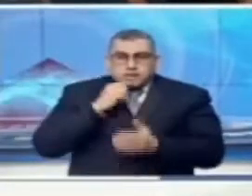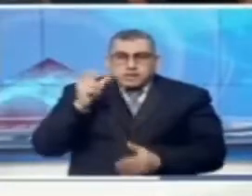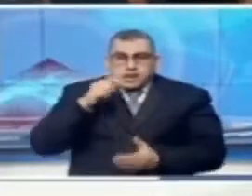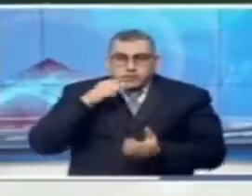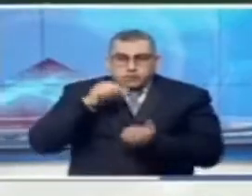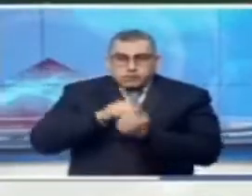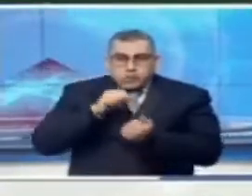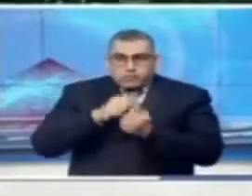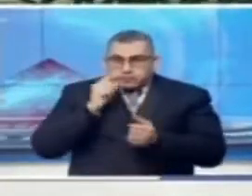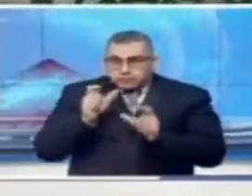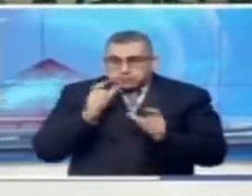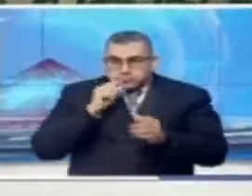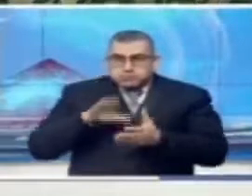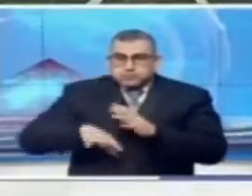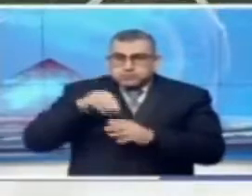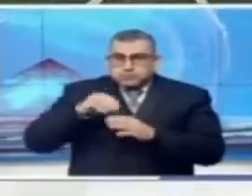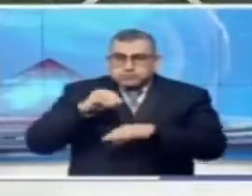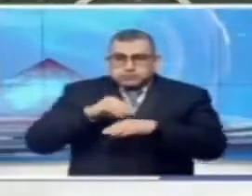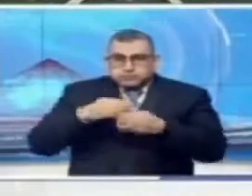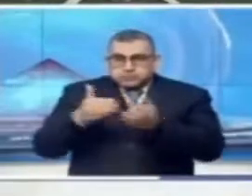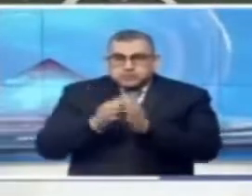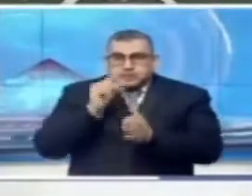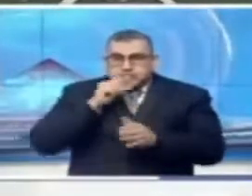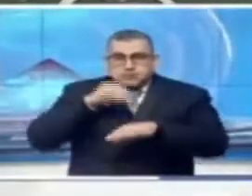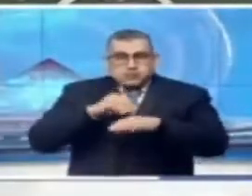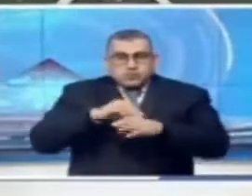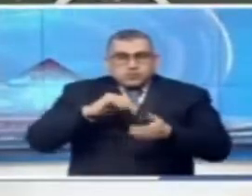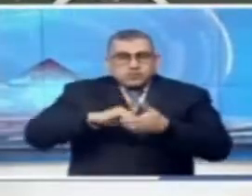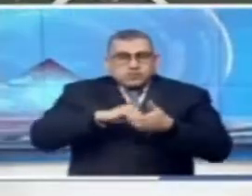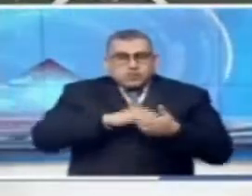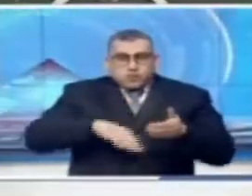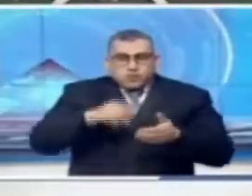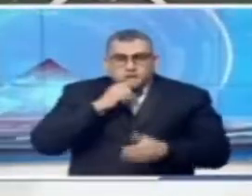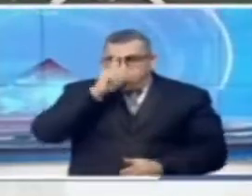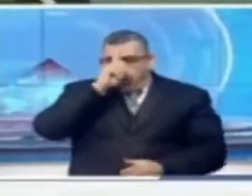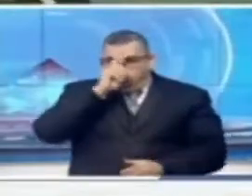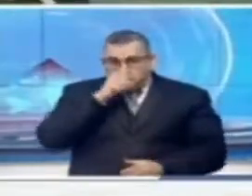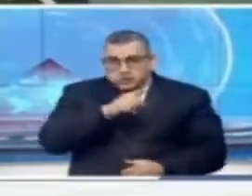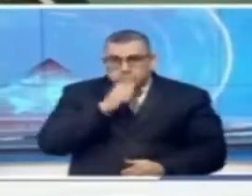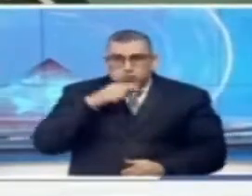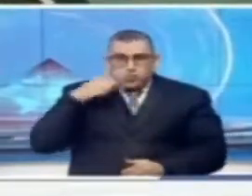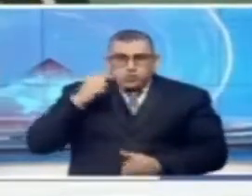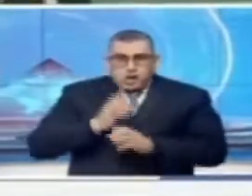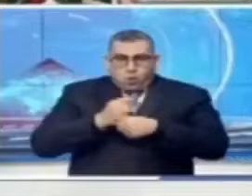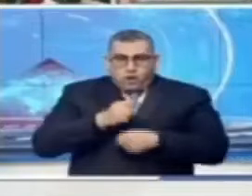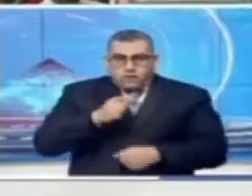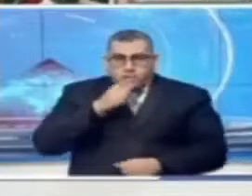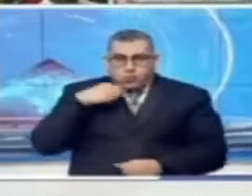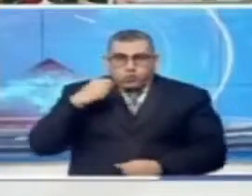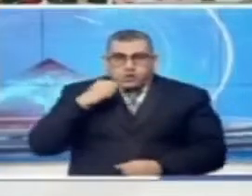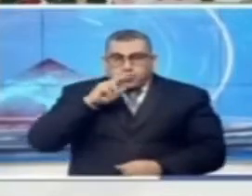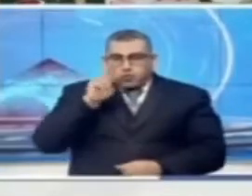المجمع سلمت المؤسسات والجهات الدينية المعنية الأزهر الشريف، وزارة الأوقاف، ودار